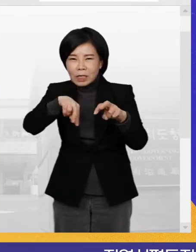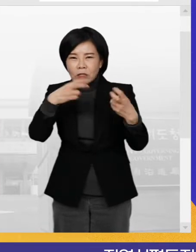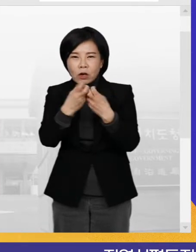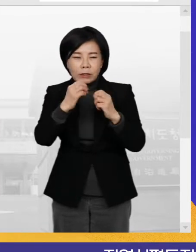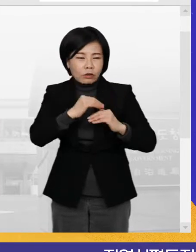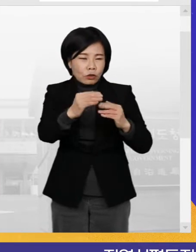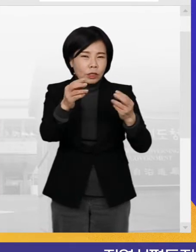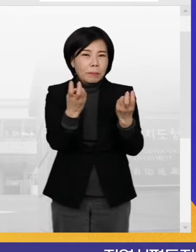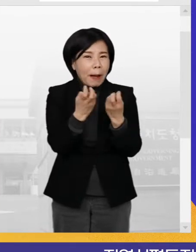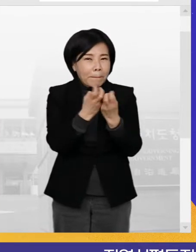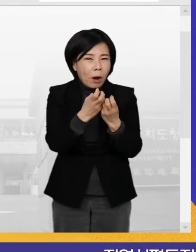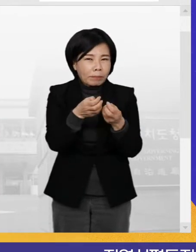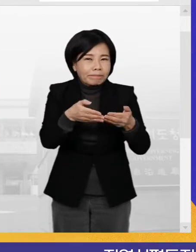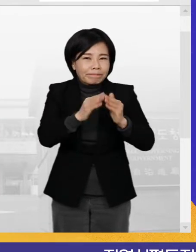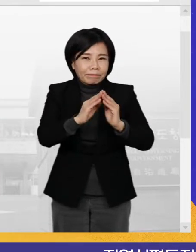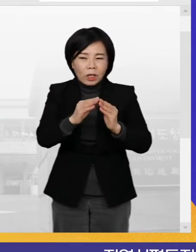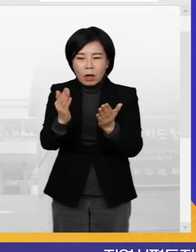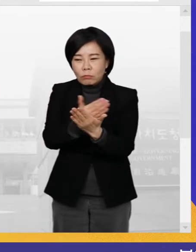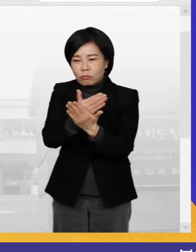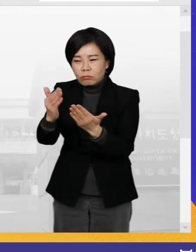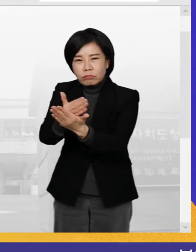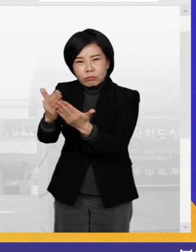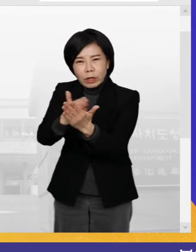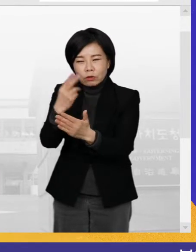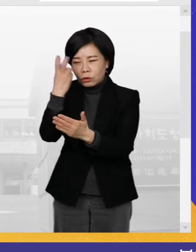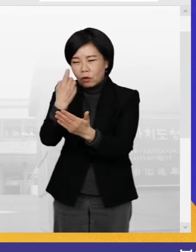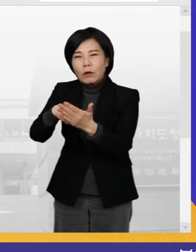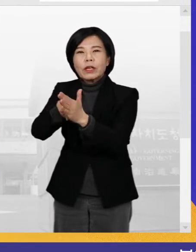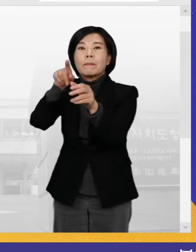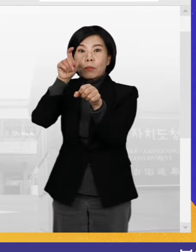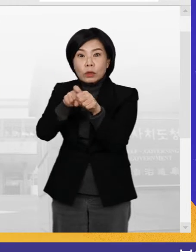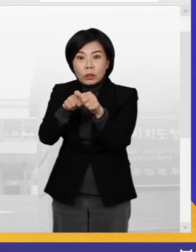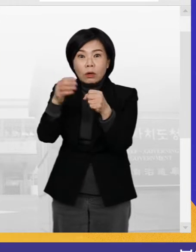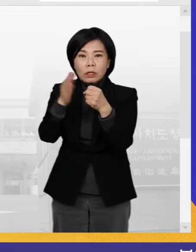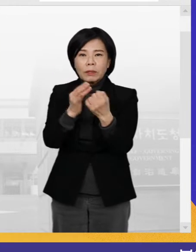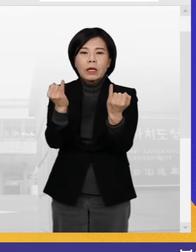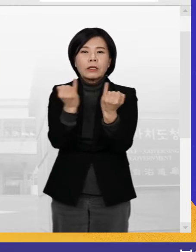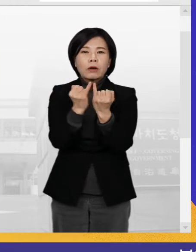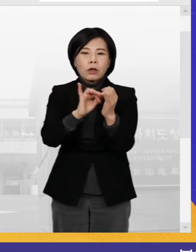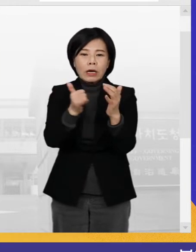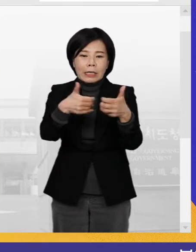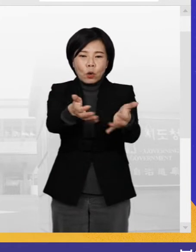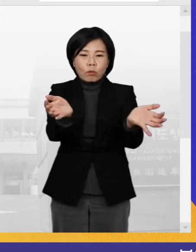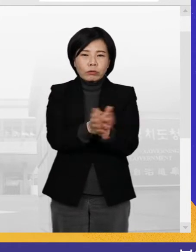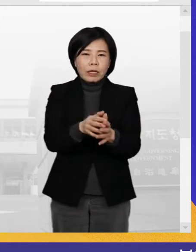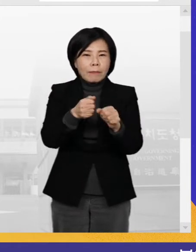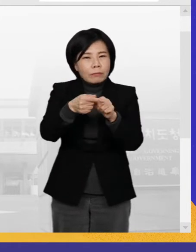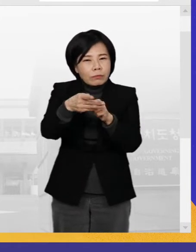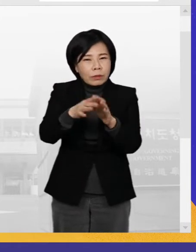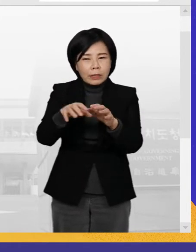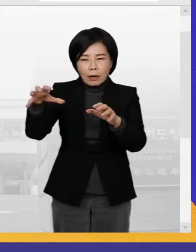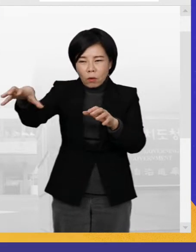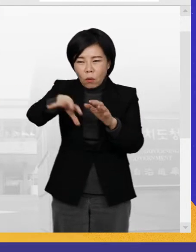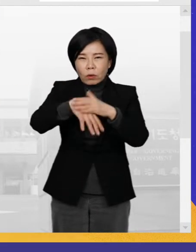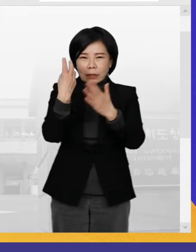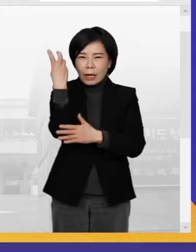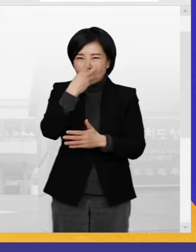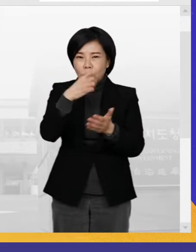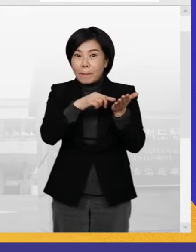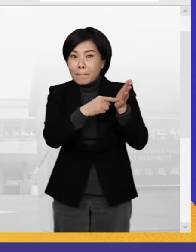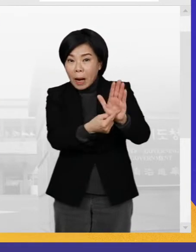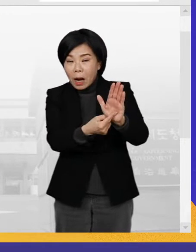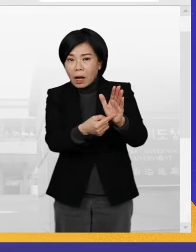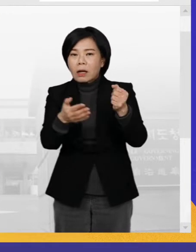파악해 정책 추진 방향을 수립하고 분야별 과제를 점검하기 위한 것으로 여성가족부에서 해마다 각 지역을